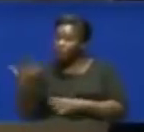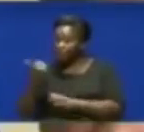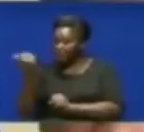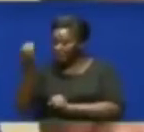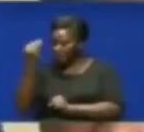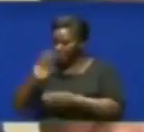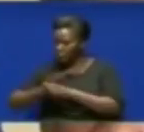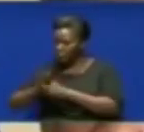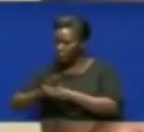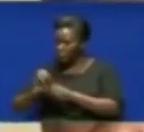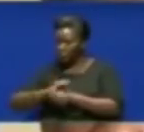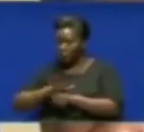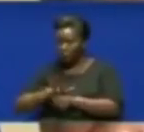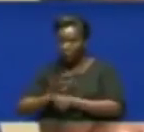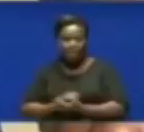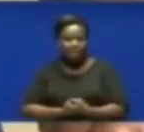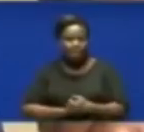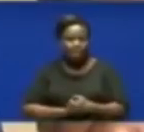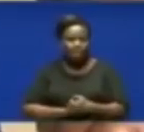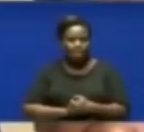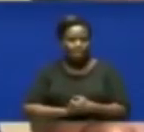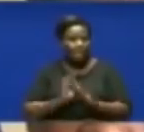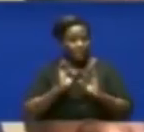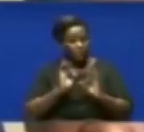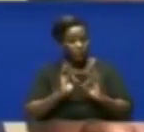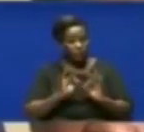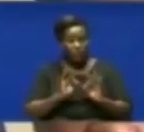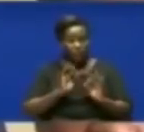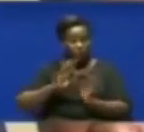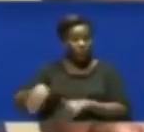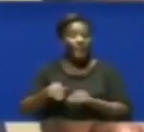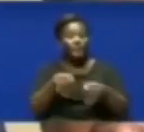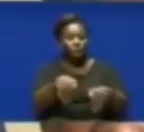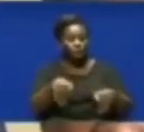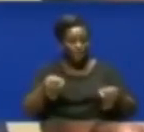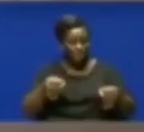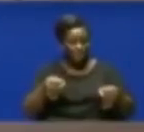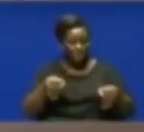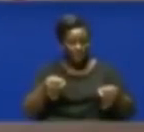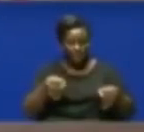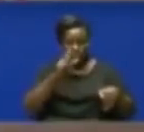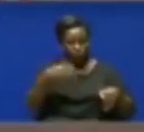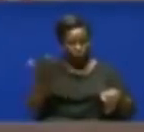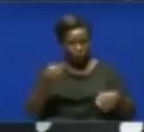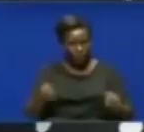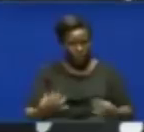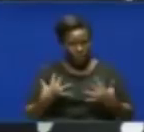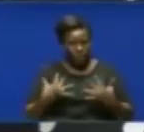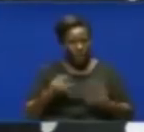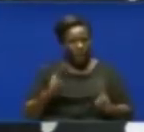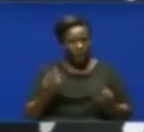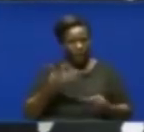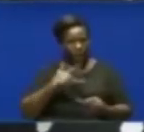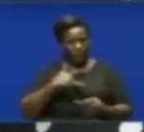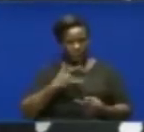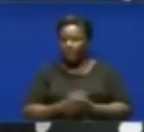corona. Ni kuacha unyanyapaa kwa wale ambao wanahisiwa kwamba kuna ugonjwa. Shirika la Afya Duniani